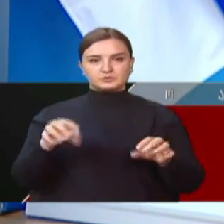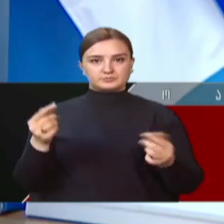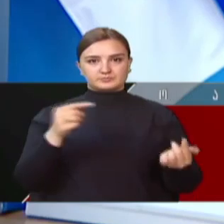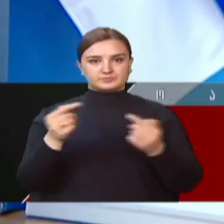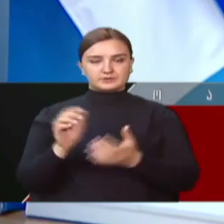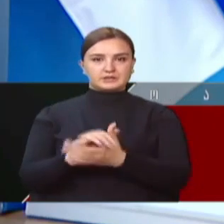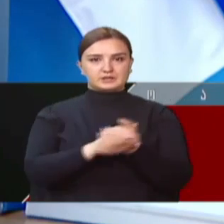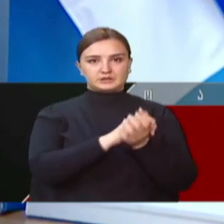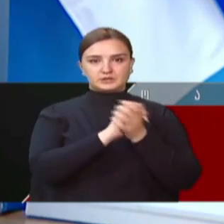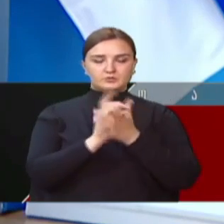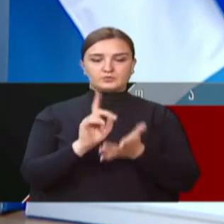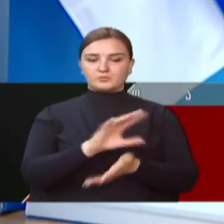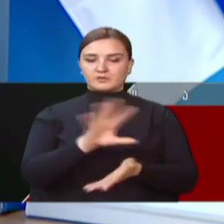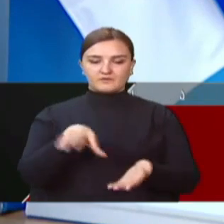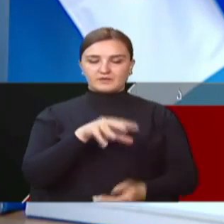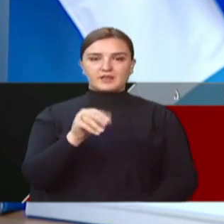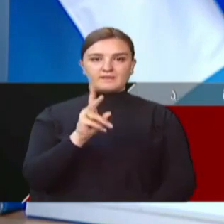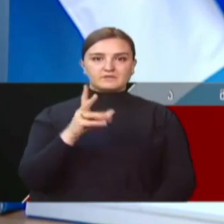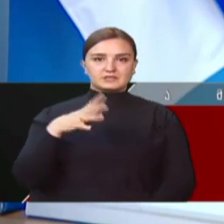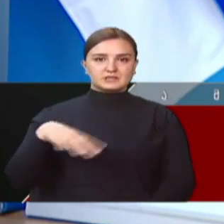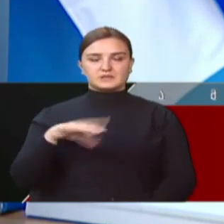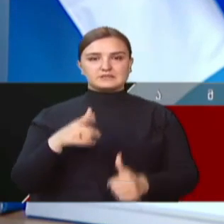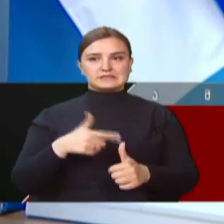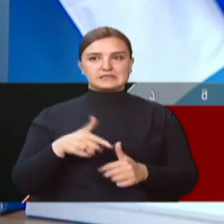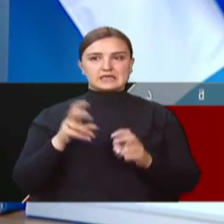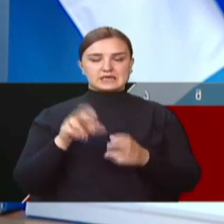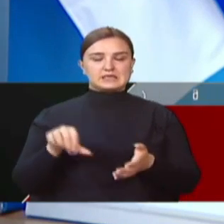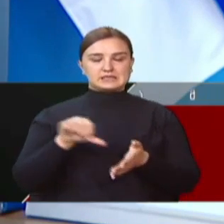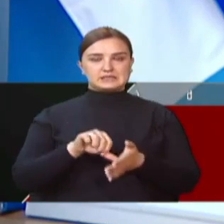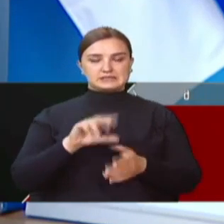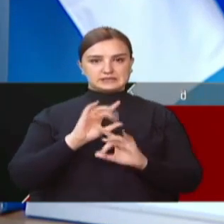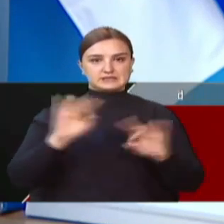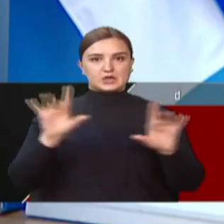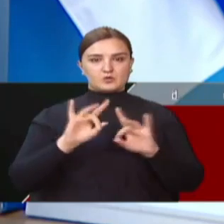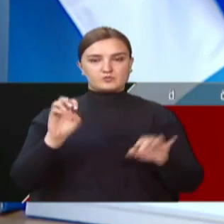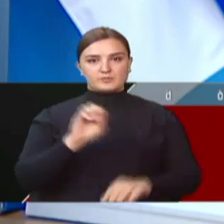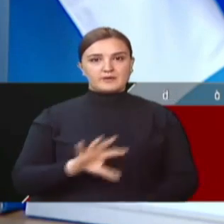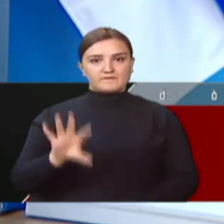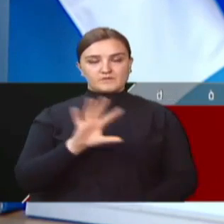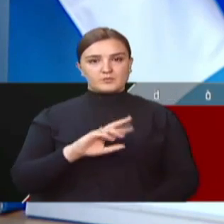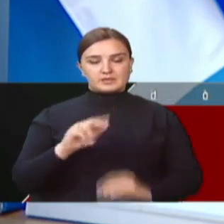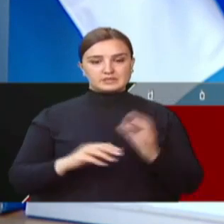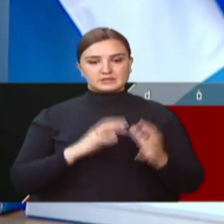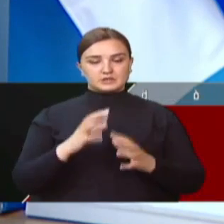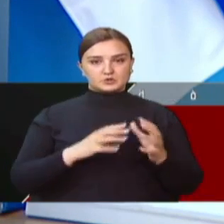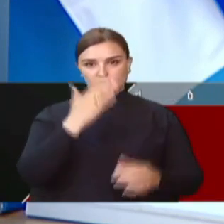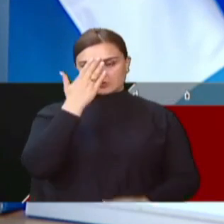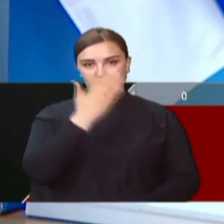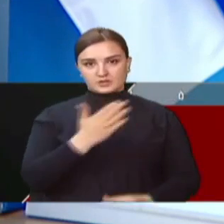ერთიანობა, რომ ყველა, ვინც საქართველოს სახელით საუბრობს ევროპასთან და საერთაშორისო